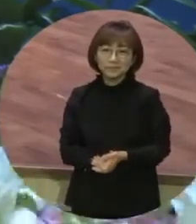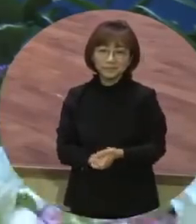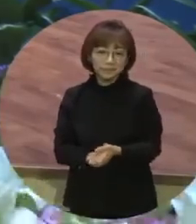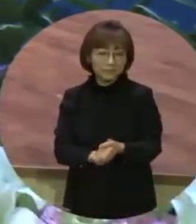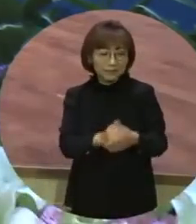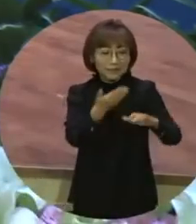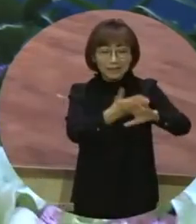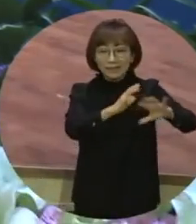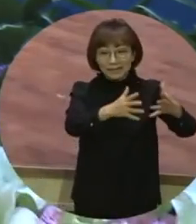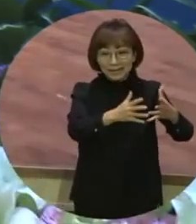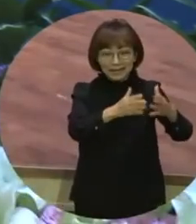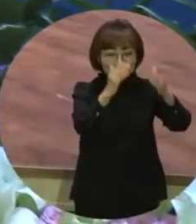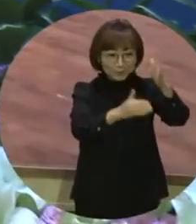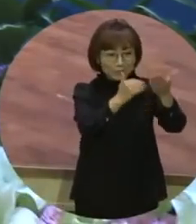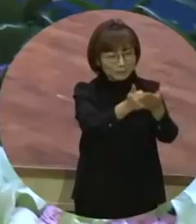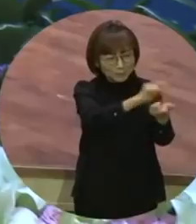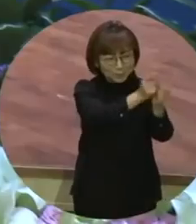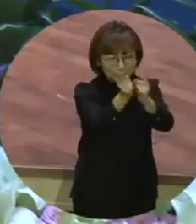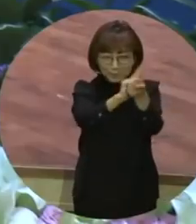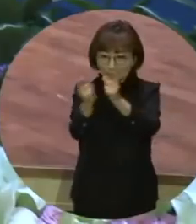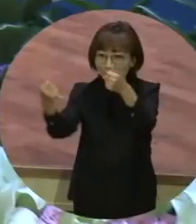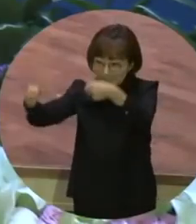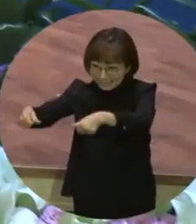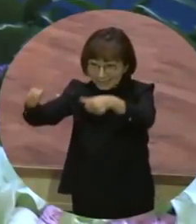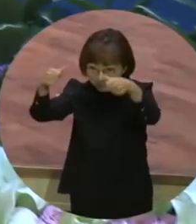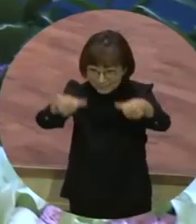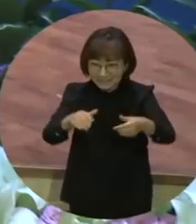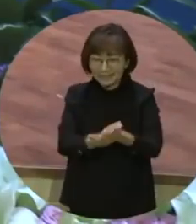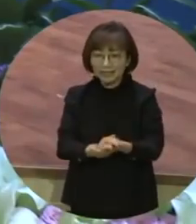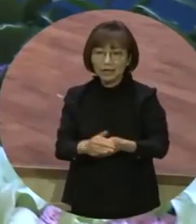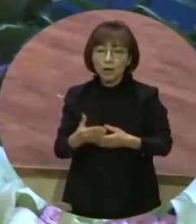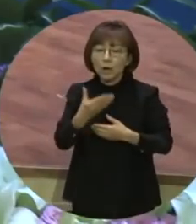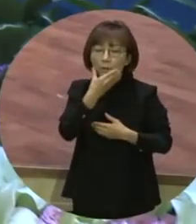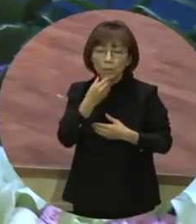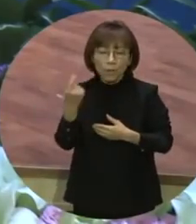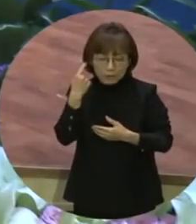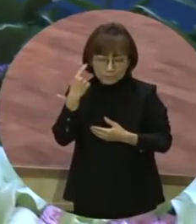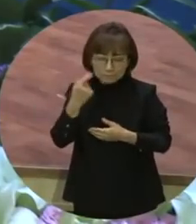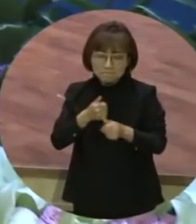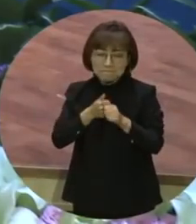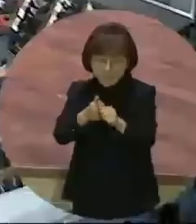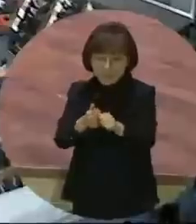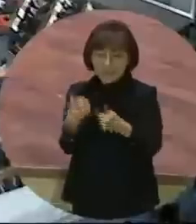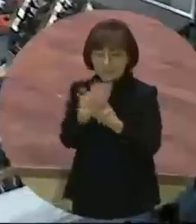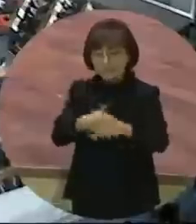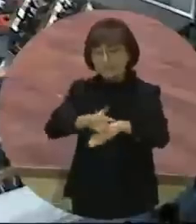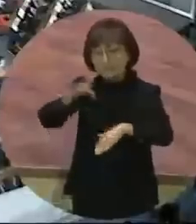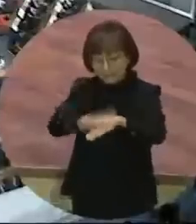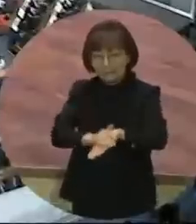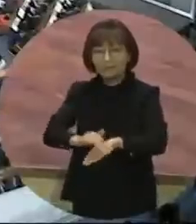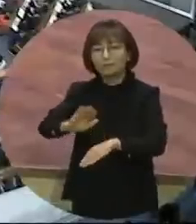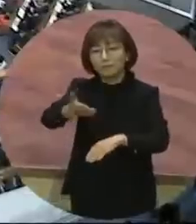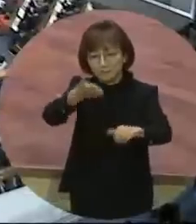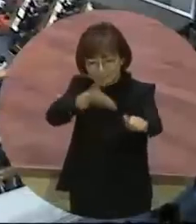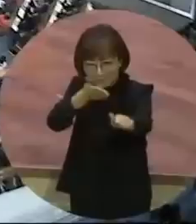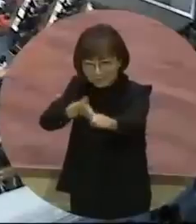해외 신도들 우리 같이 서로 인사합시다. 복음적 체질로 바꿉시다.